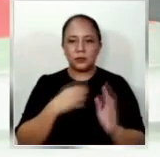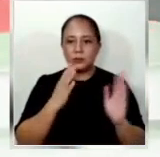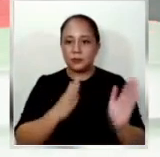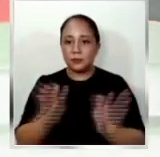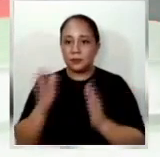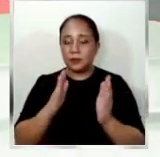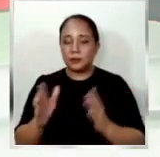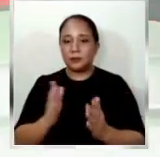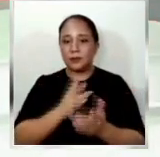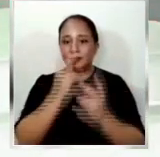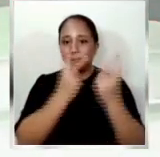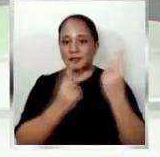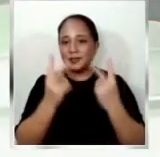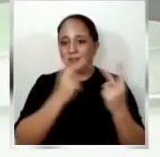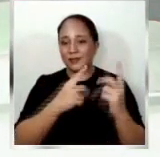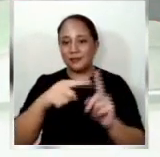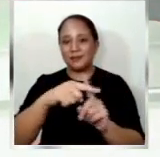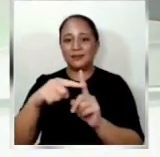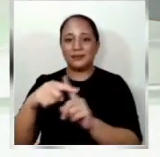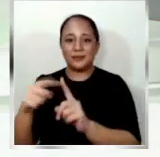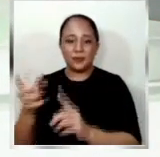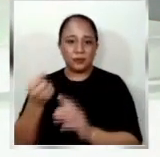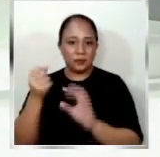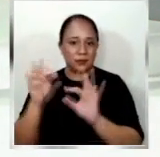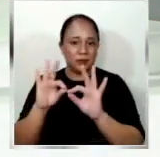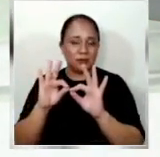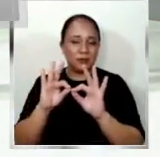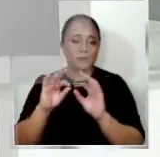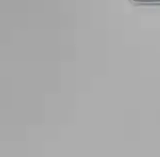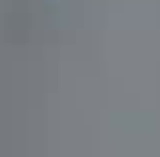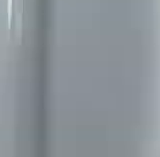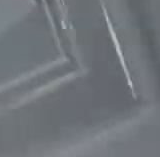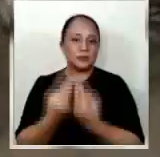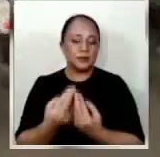ng kanilang mga kaanak. Yan ang tinutukan ni Rafi Tima.